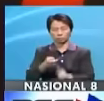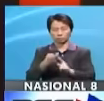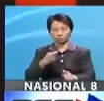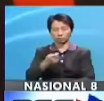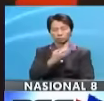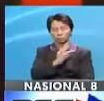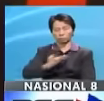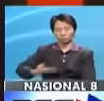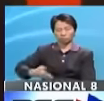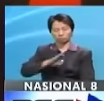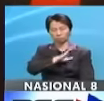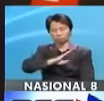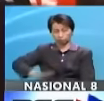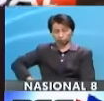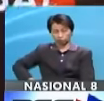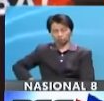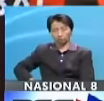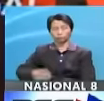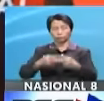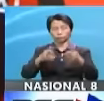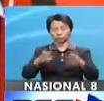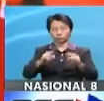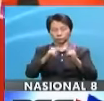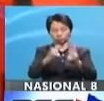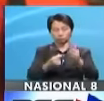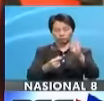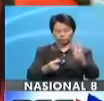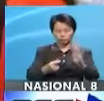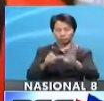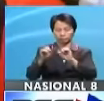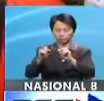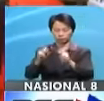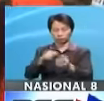Bosnia. Dalam perlawanan pembukaan Kumpulan B Piala Malaysia Sabtu